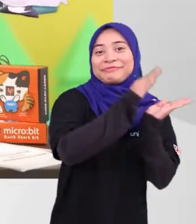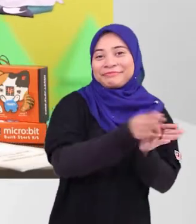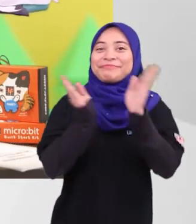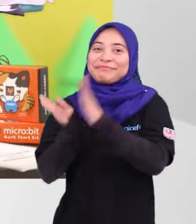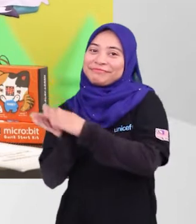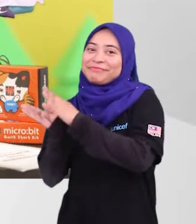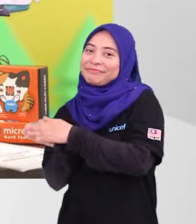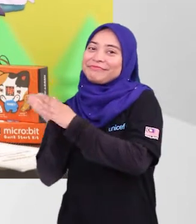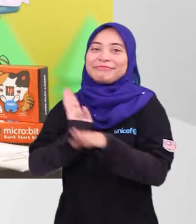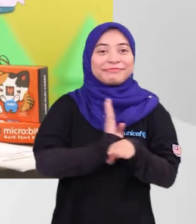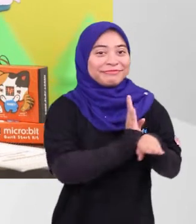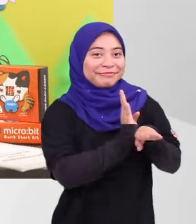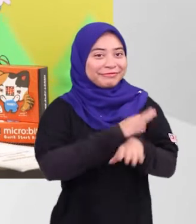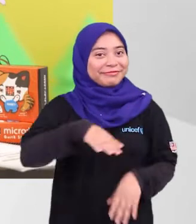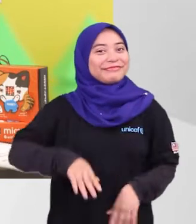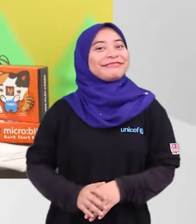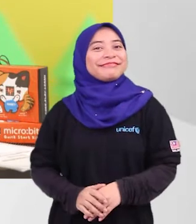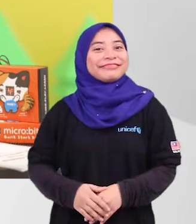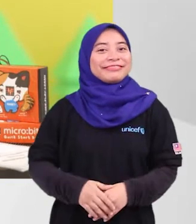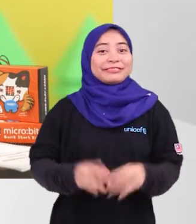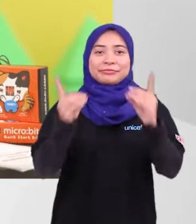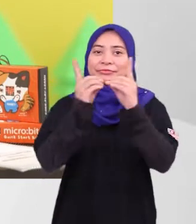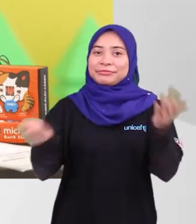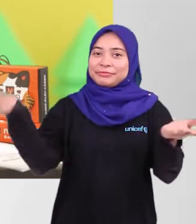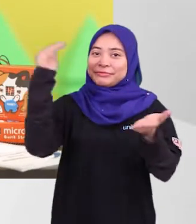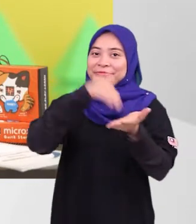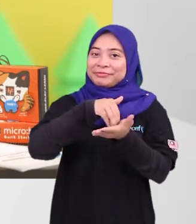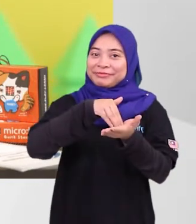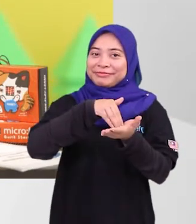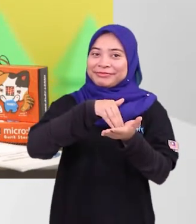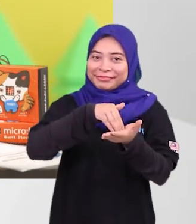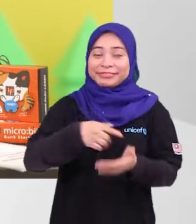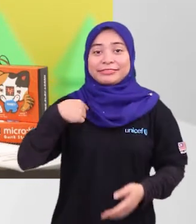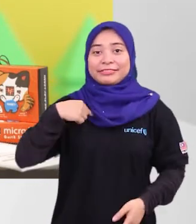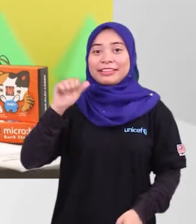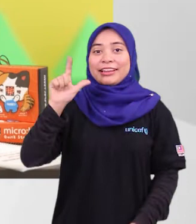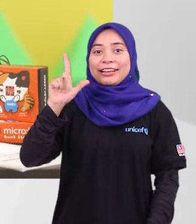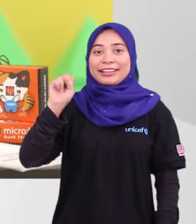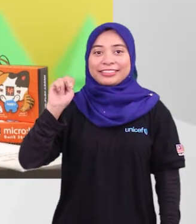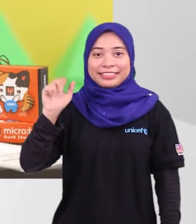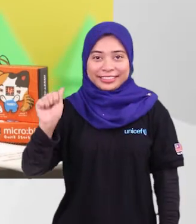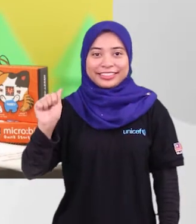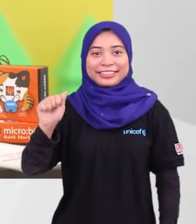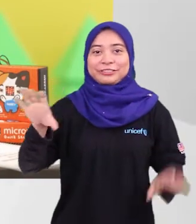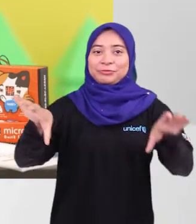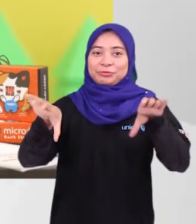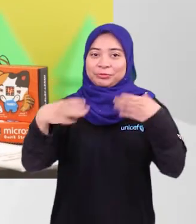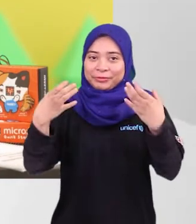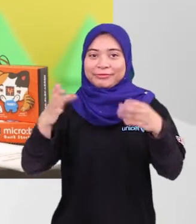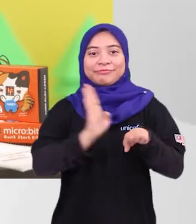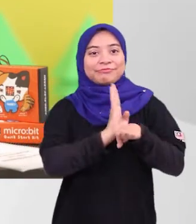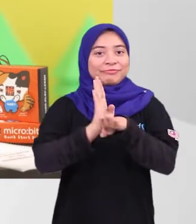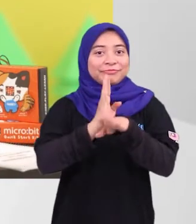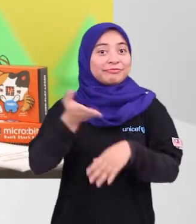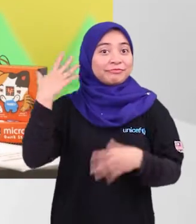Baby Shark, do-do-do-do-do-do, Baby Shark. Hello world, selamat kembali ke Siri Microbit. Saya Alina dan hari ini kita akan membina